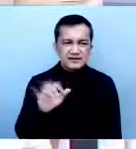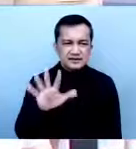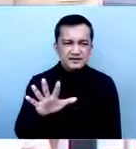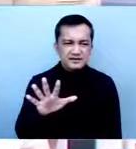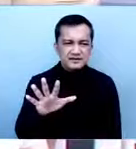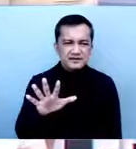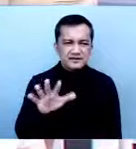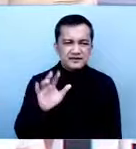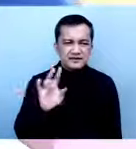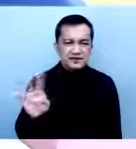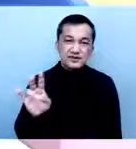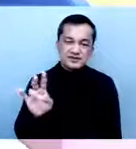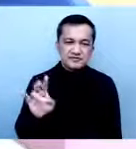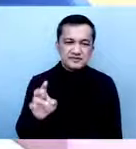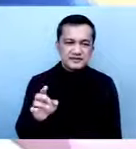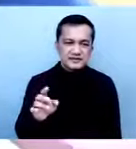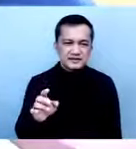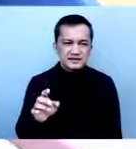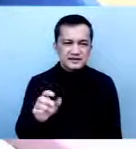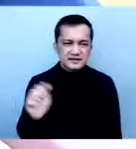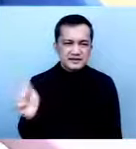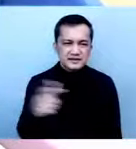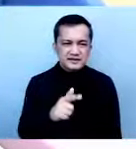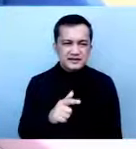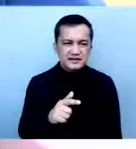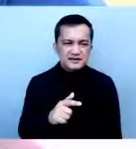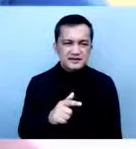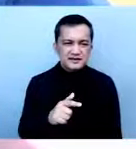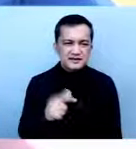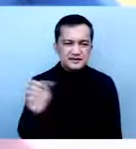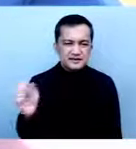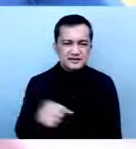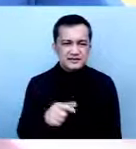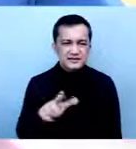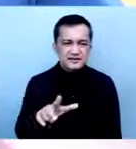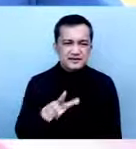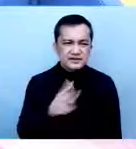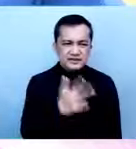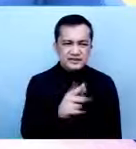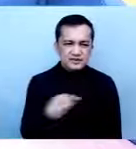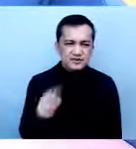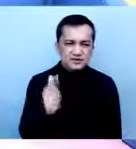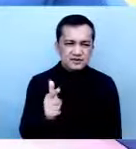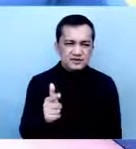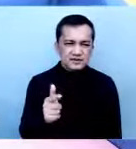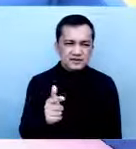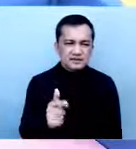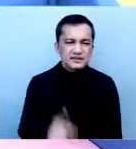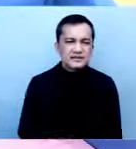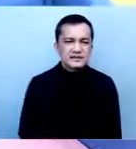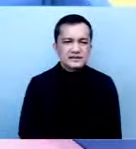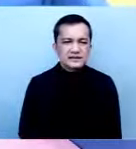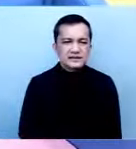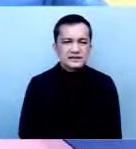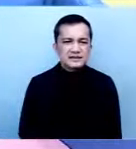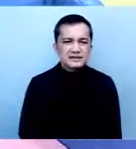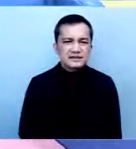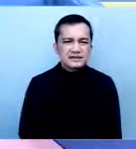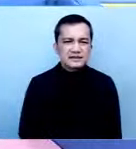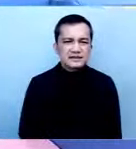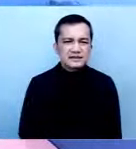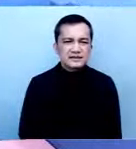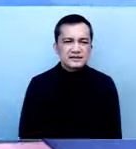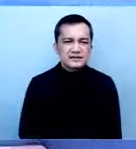pito. Yes. Pero po sa lahat po ito, kahit one, hanggang 30 to 20 and 30. Wala kang nakuha.